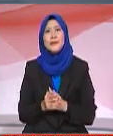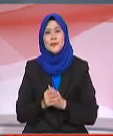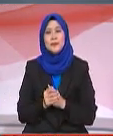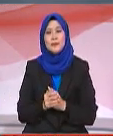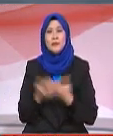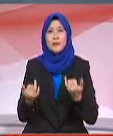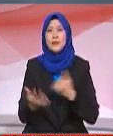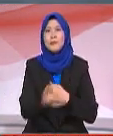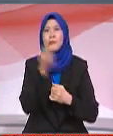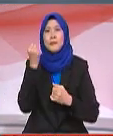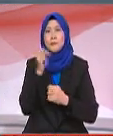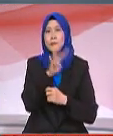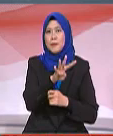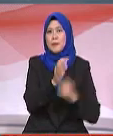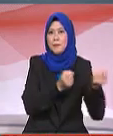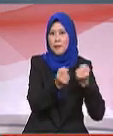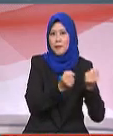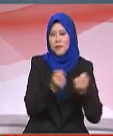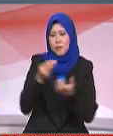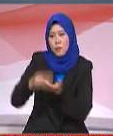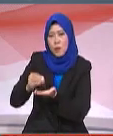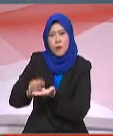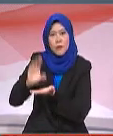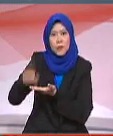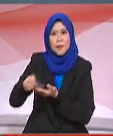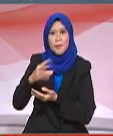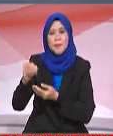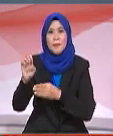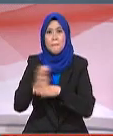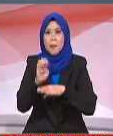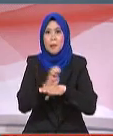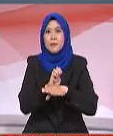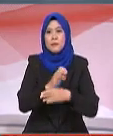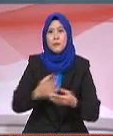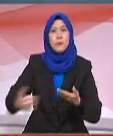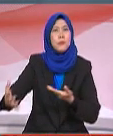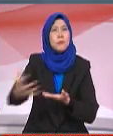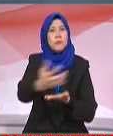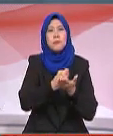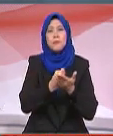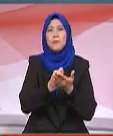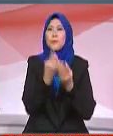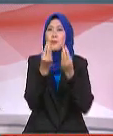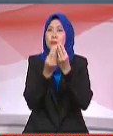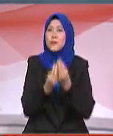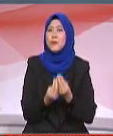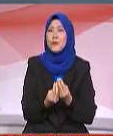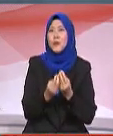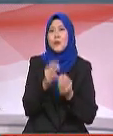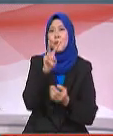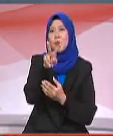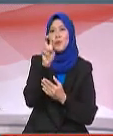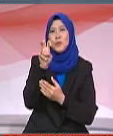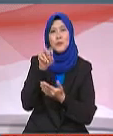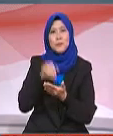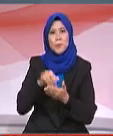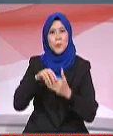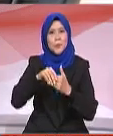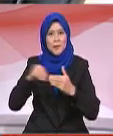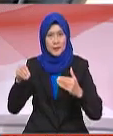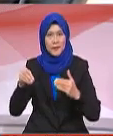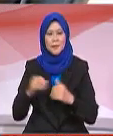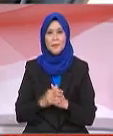Turut disita 4 kenderaan, wang tunai, barang kemas yang keseluruhan sitaan dianggarkan bernilai hampir